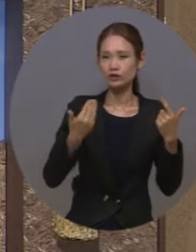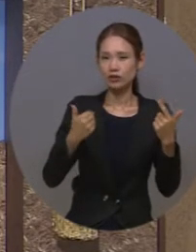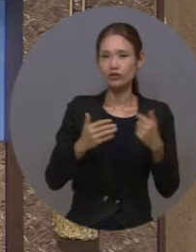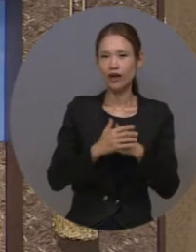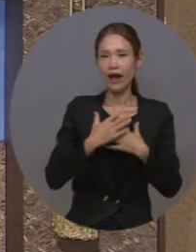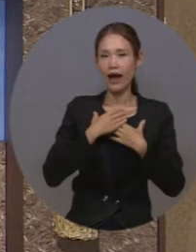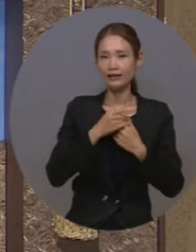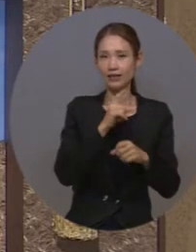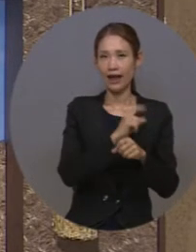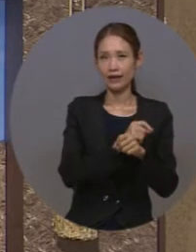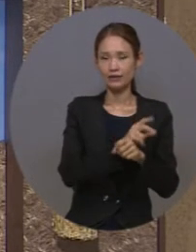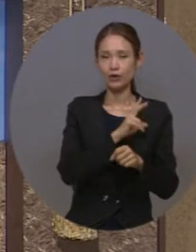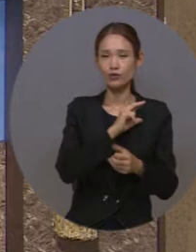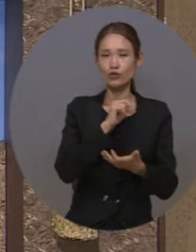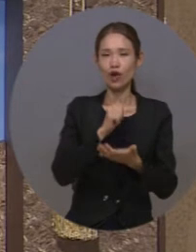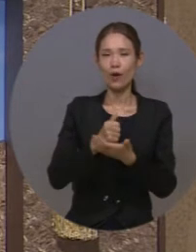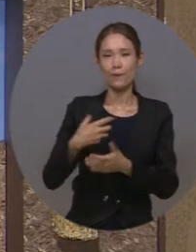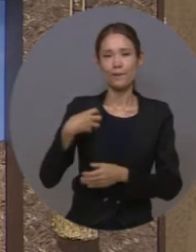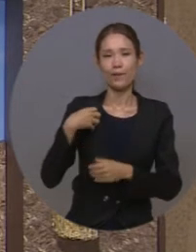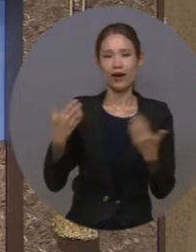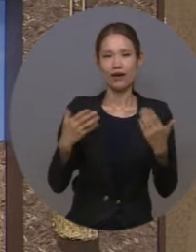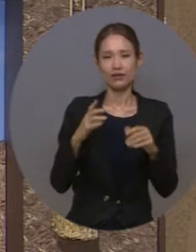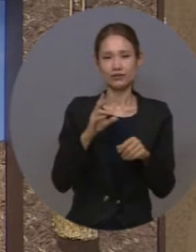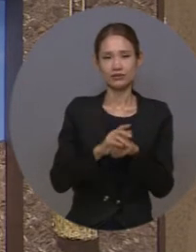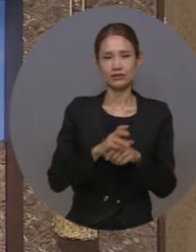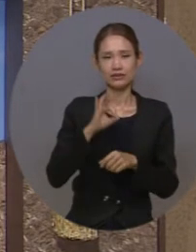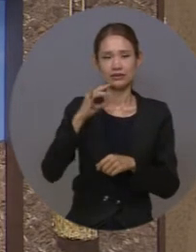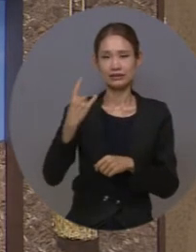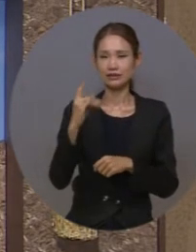안전행정위원회 위원을 했을 때 네. 이제